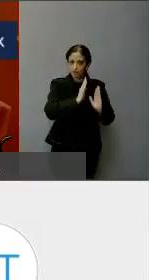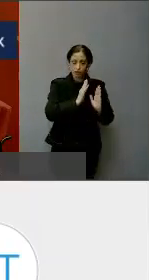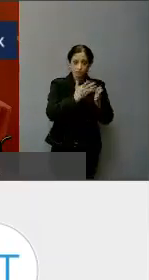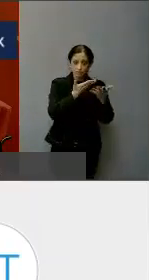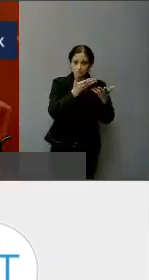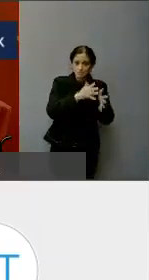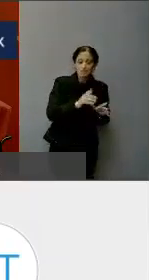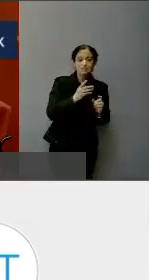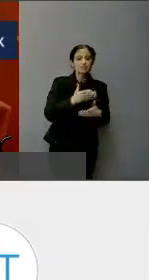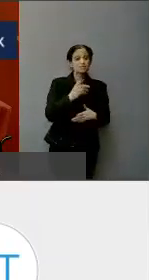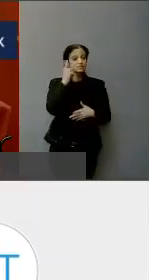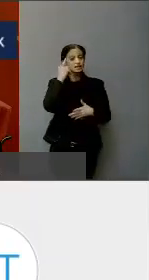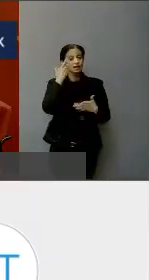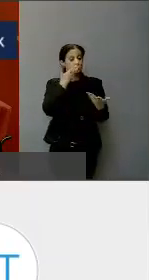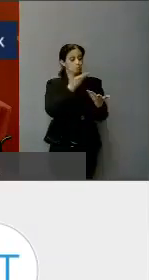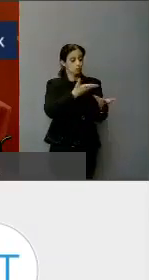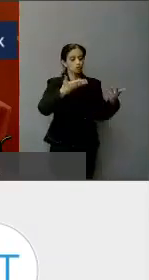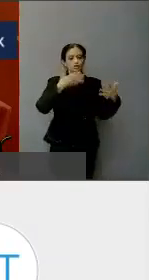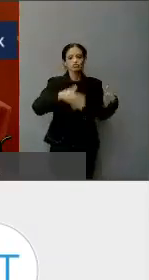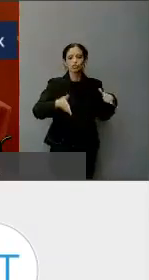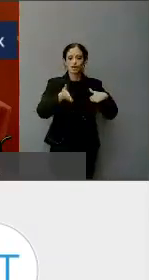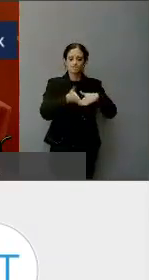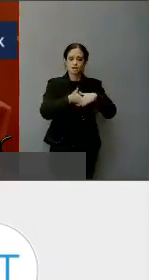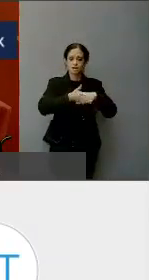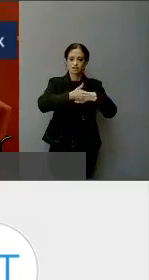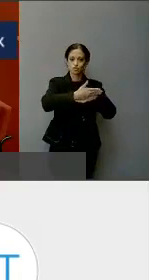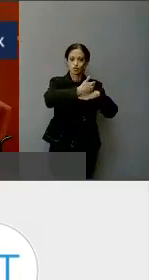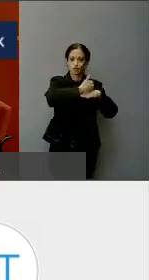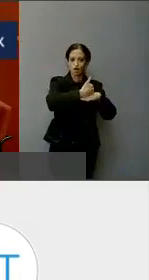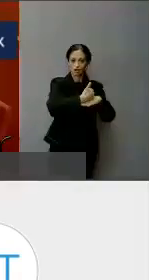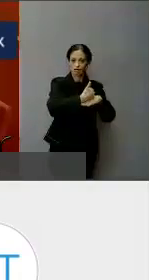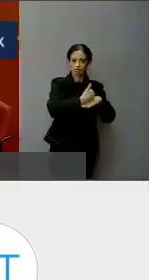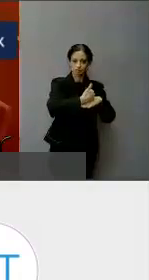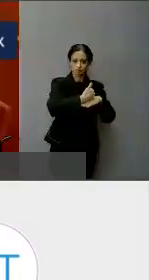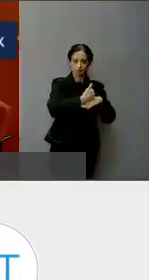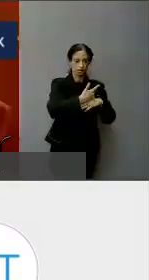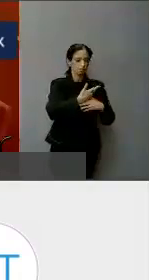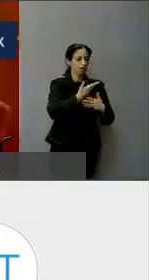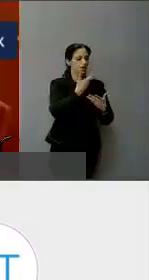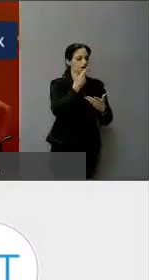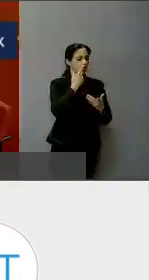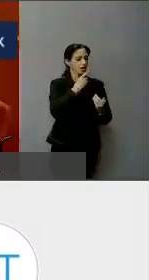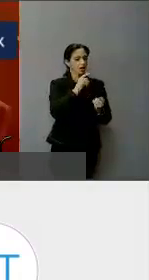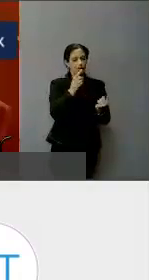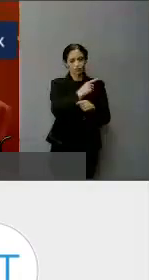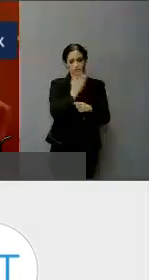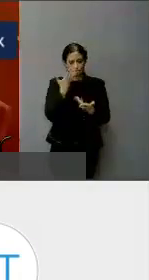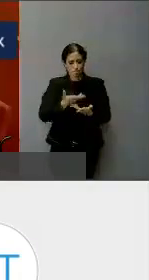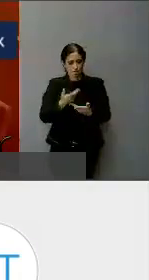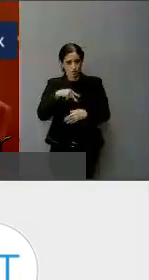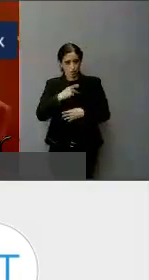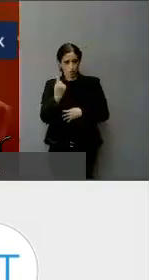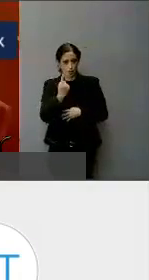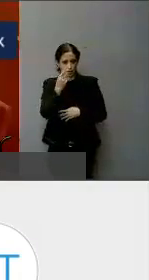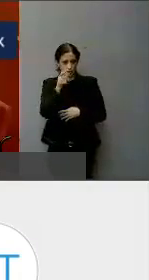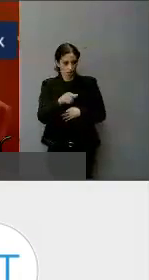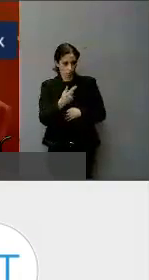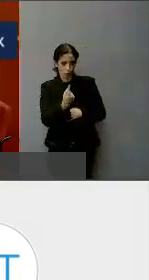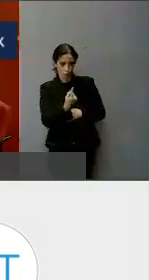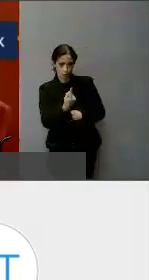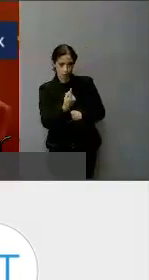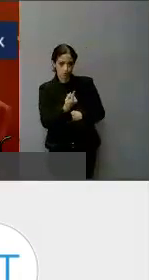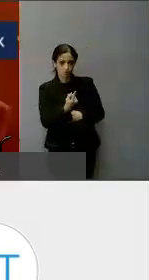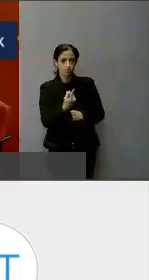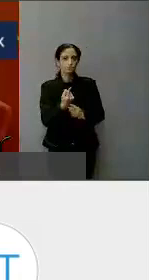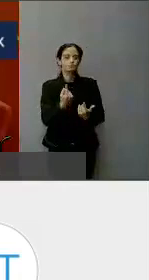forse frazionata e non appartenente ad un unico soggetto ma perché siamo attenti al territorio e